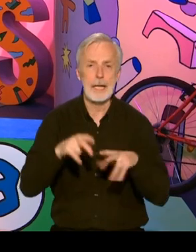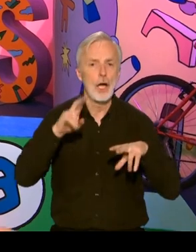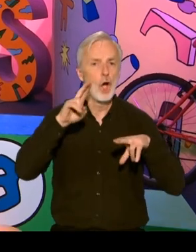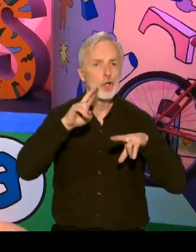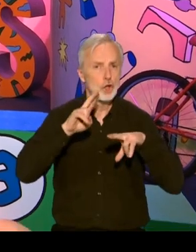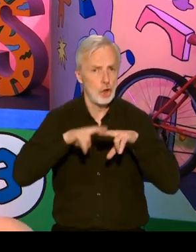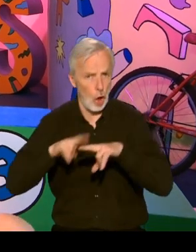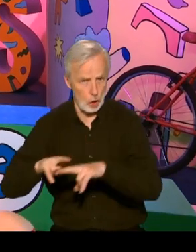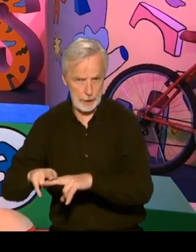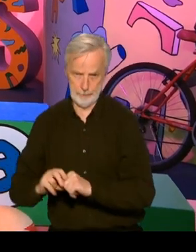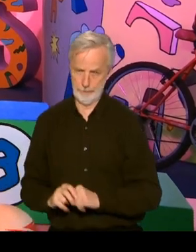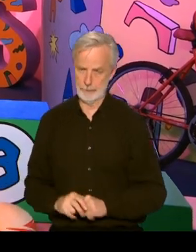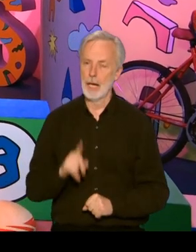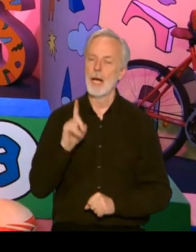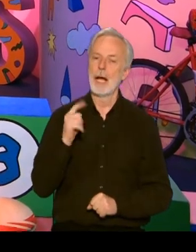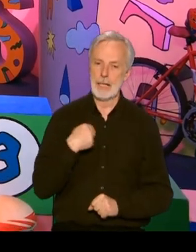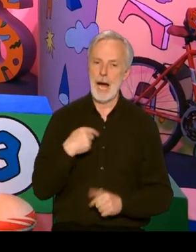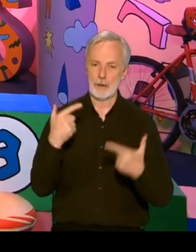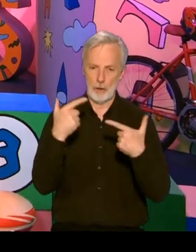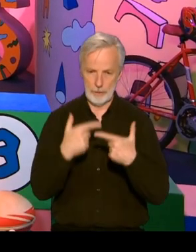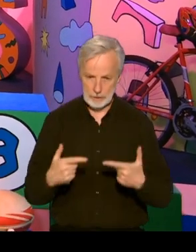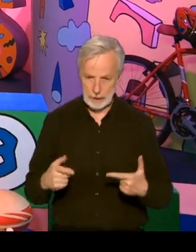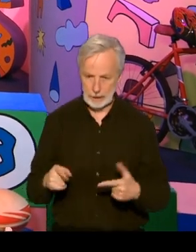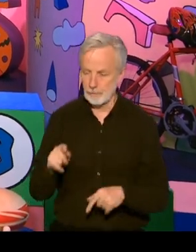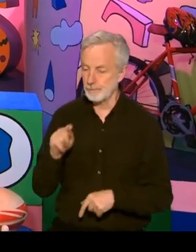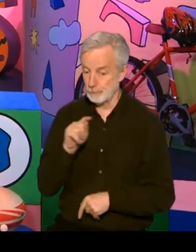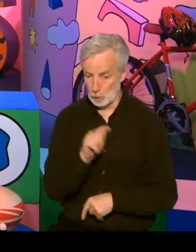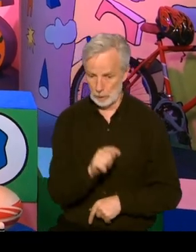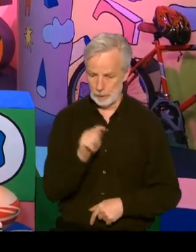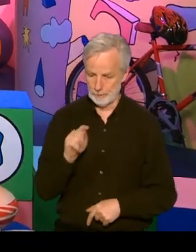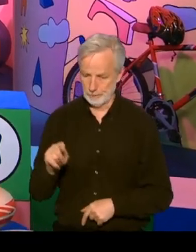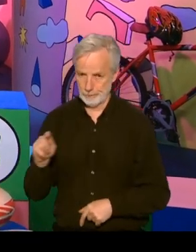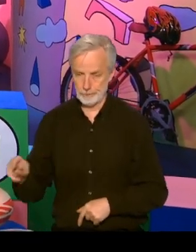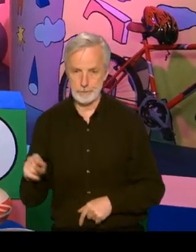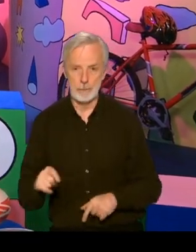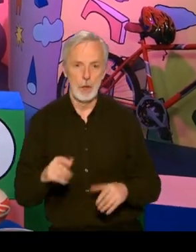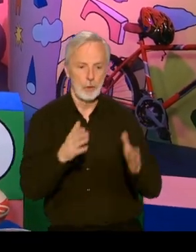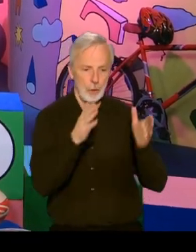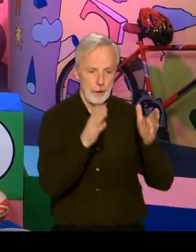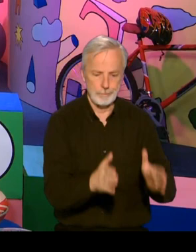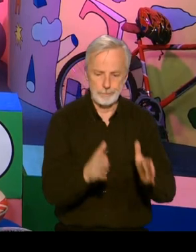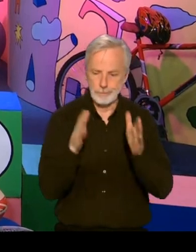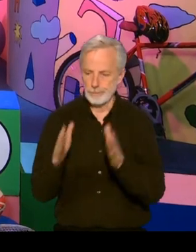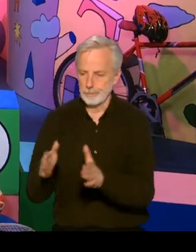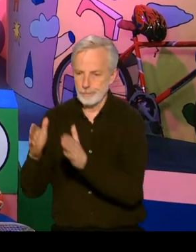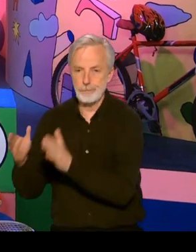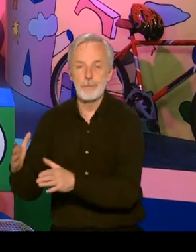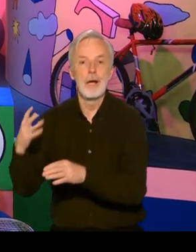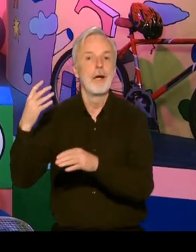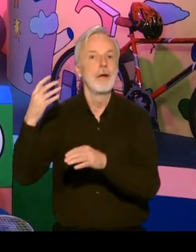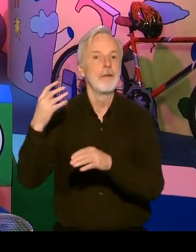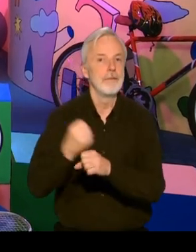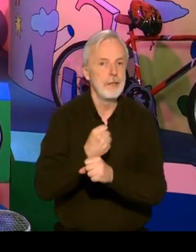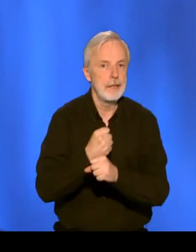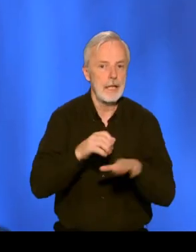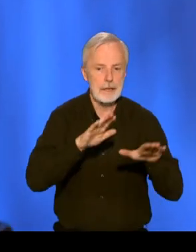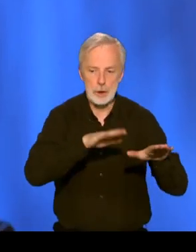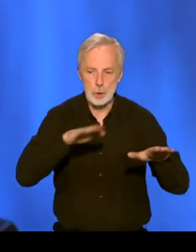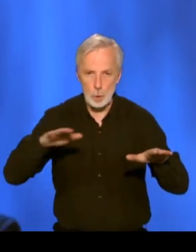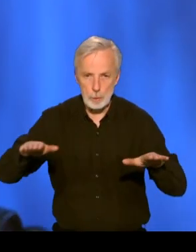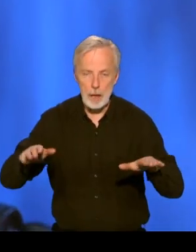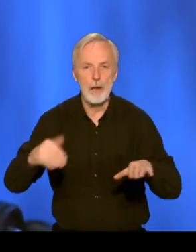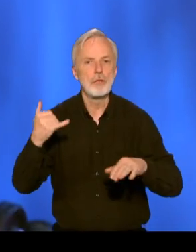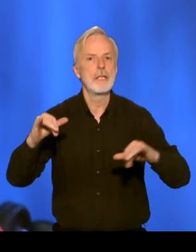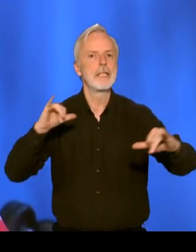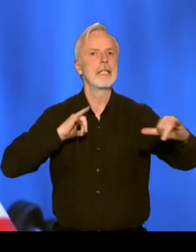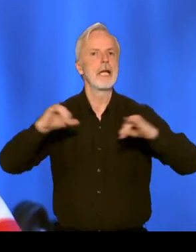vysvětlím. Promiň. Tohle to jsou stupně vítězů. Ty se používají v každém závodě. A